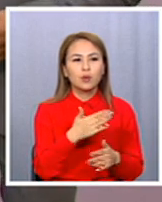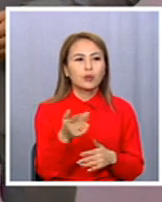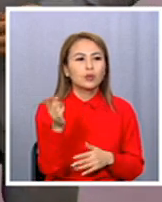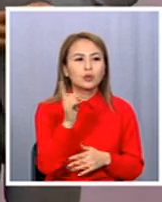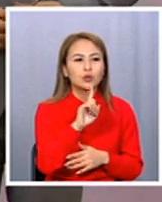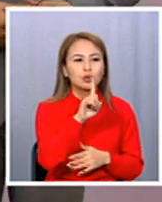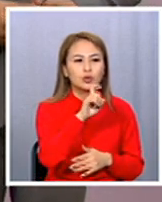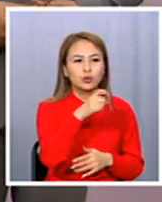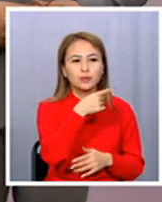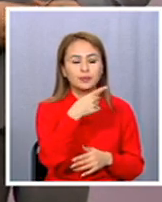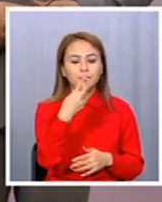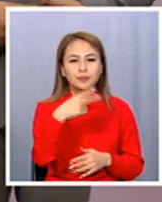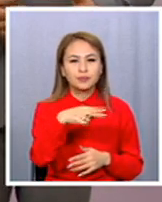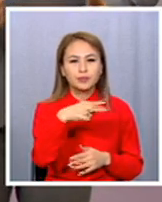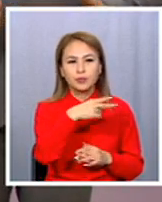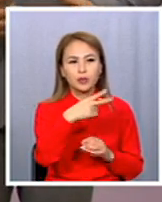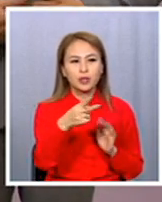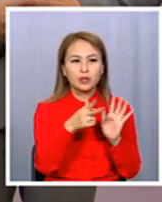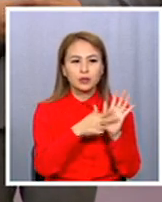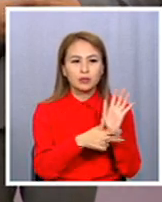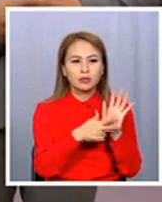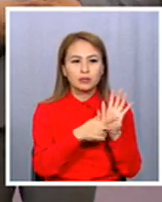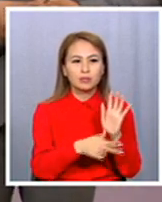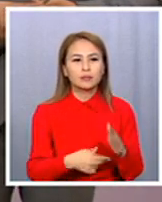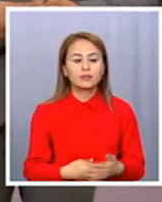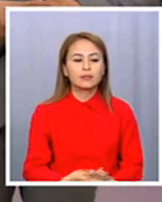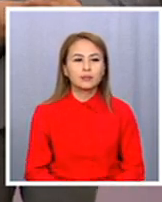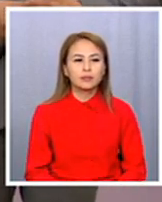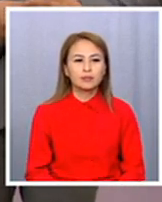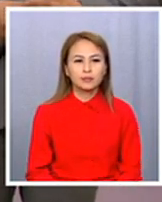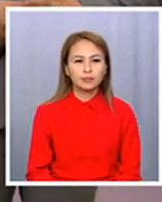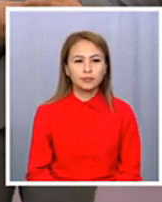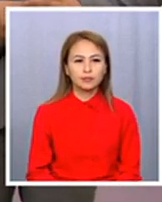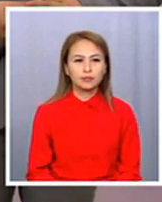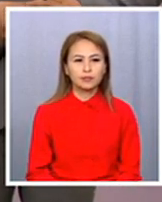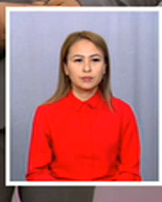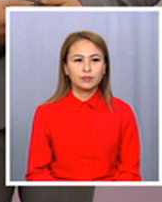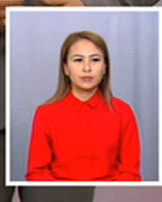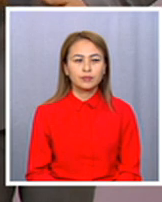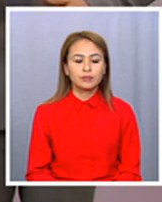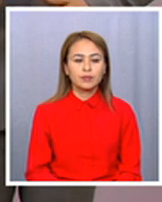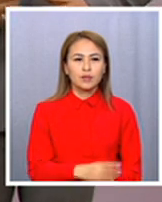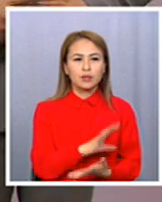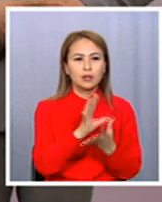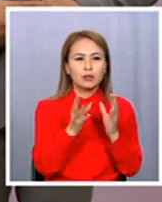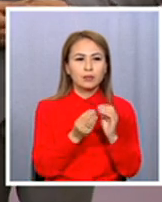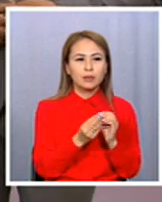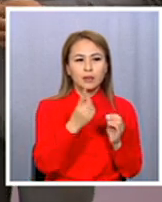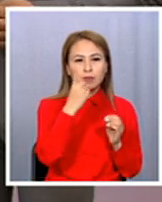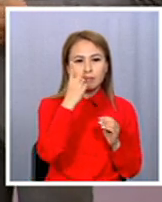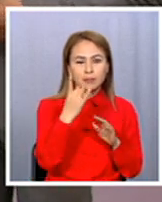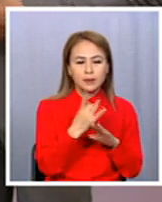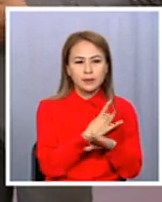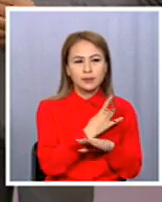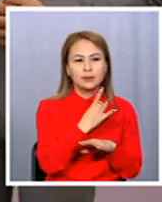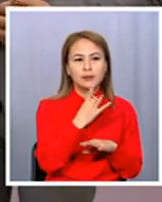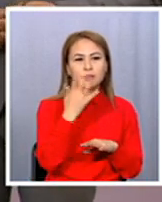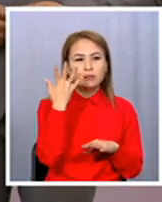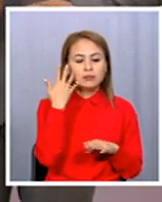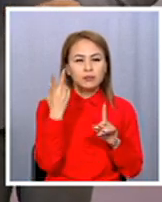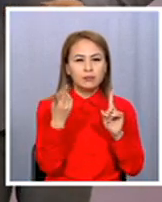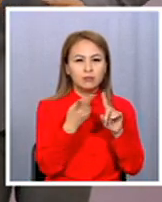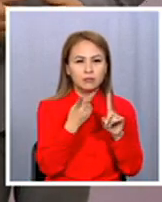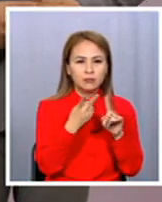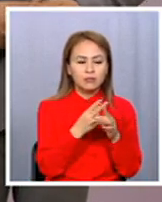100-ден 20-ны азайтамыз. Айырманың мәні 80-ге тең. Демек, бір рет екінші тәсілмен